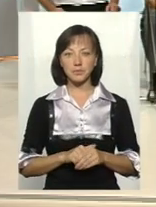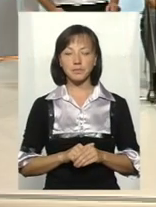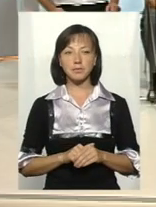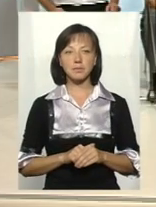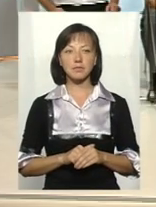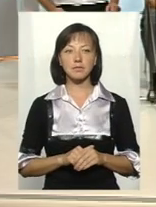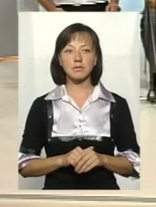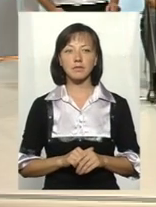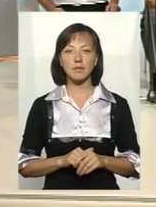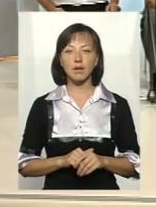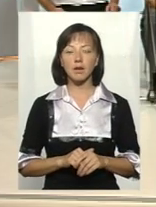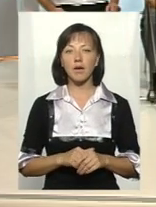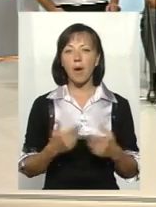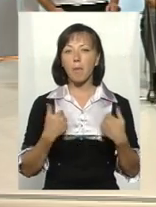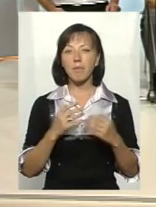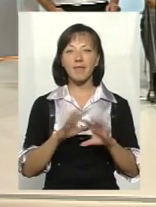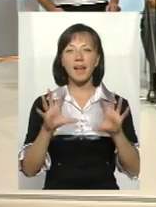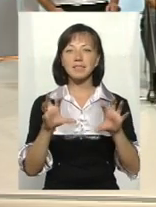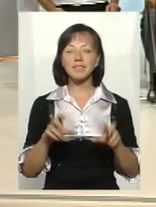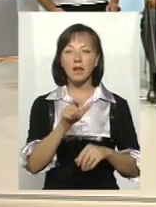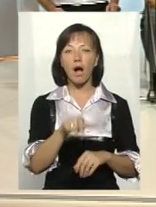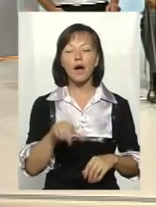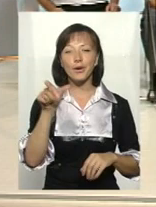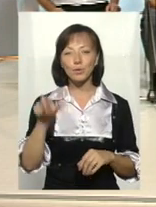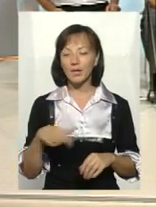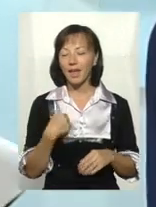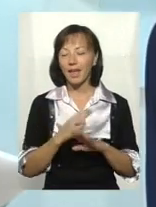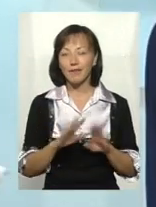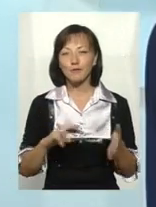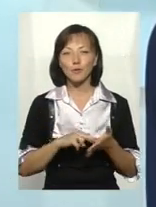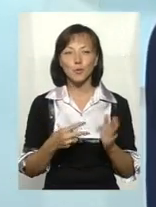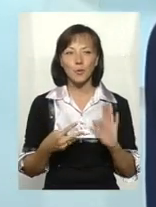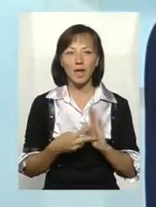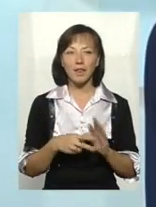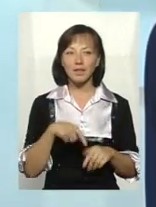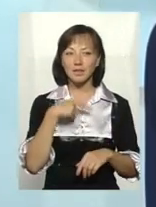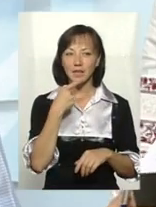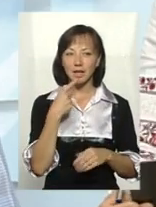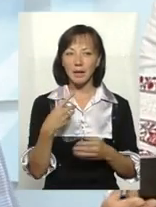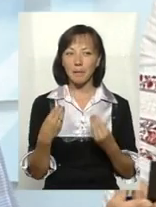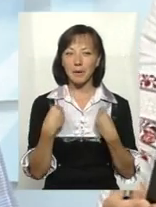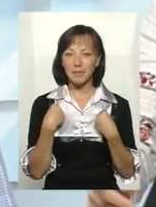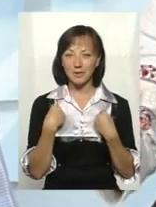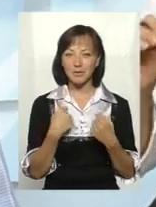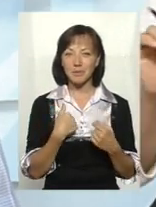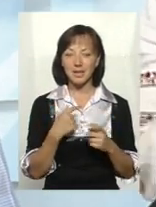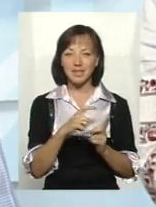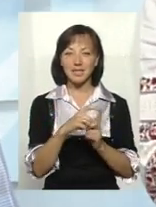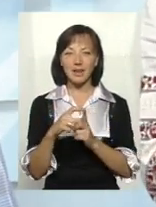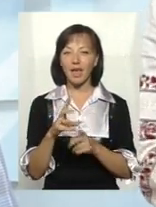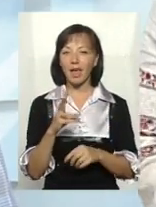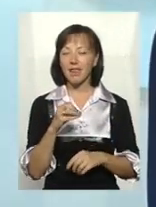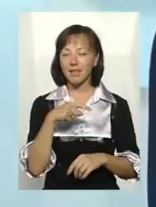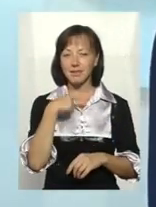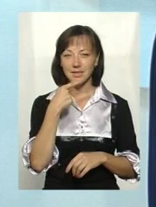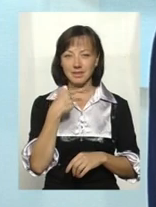я думаю, що ми все-таки не звірі, а люди. Я не в цьому плані. Я не сказала, не приписуйте мені, будь ласка, слів. Я не